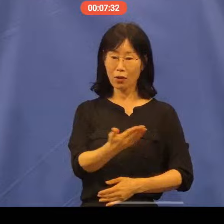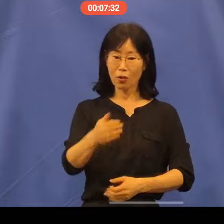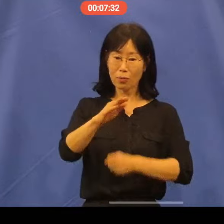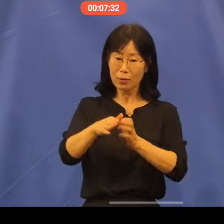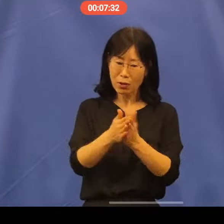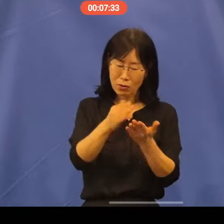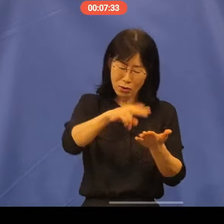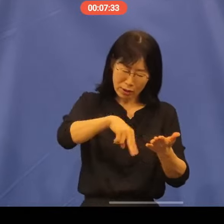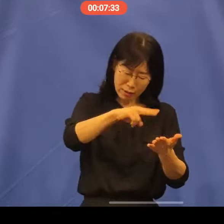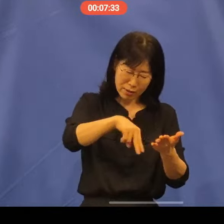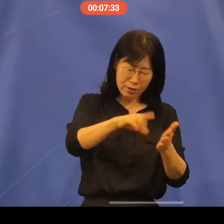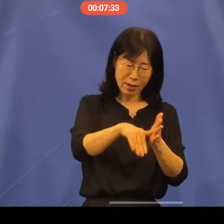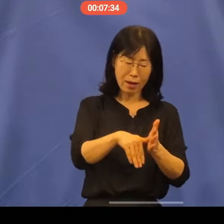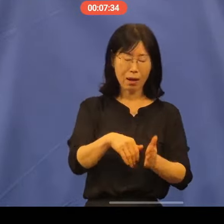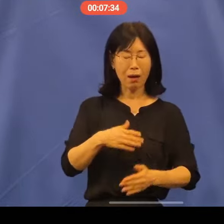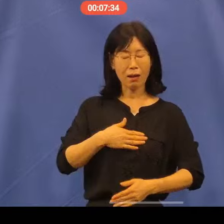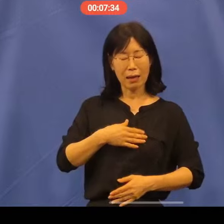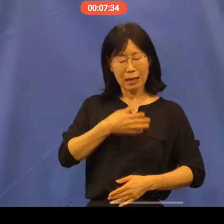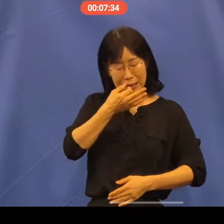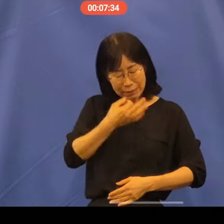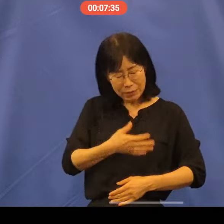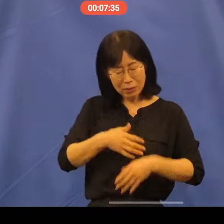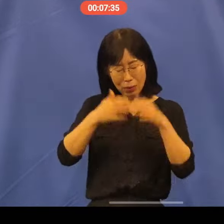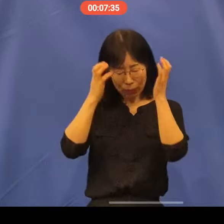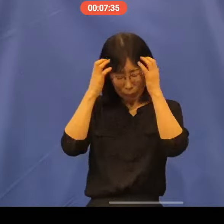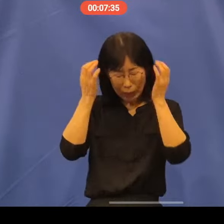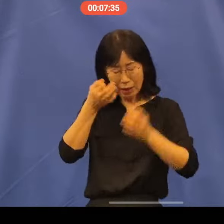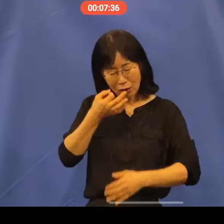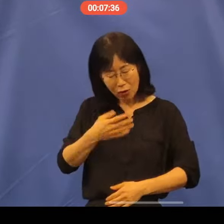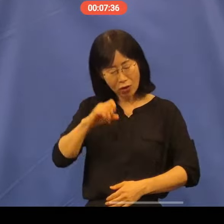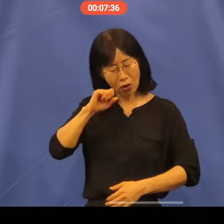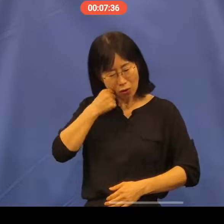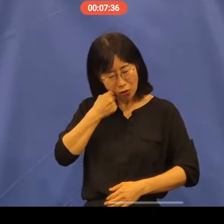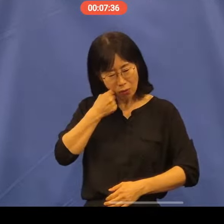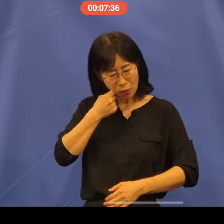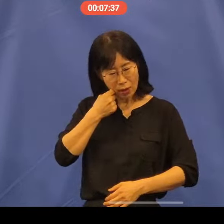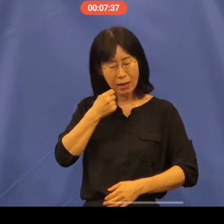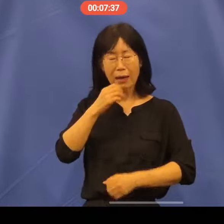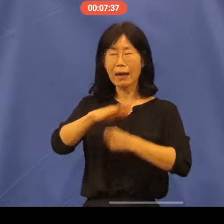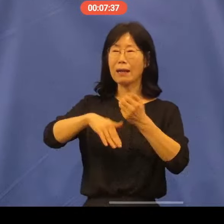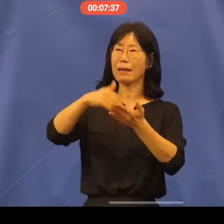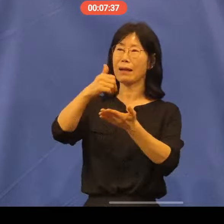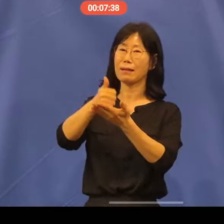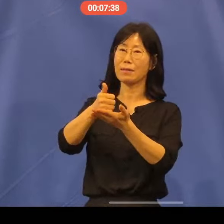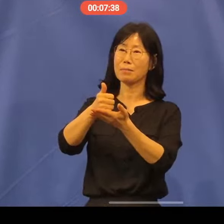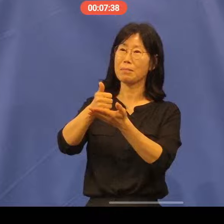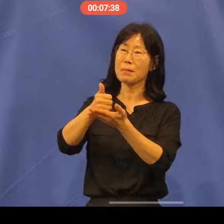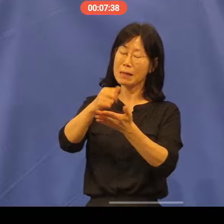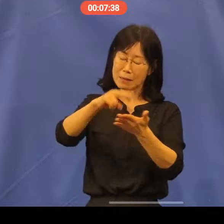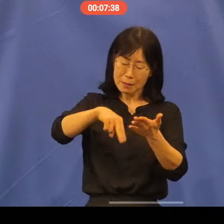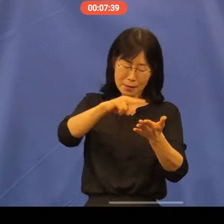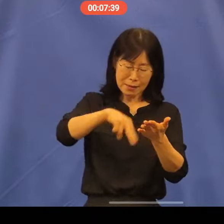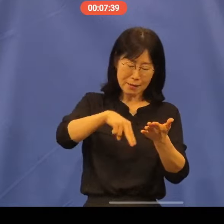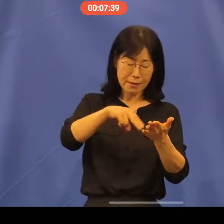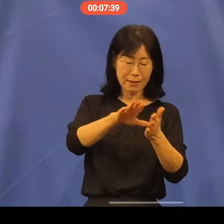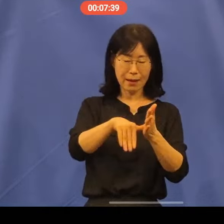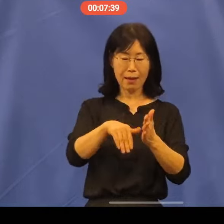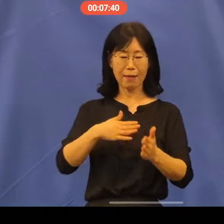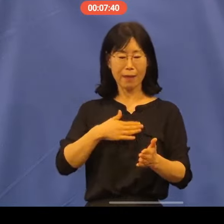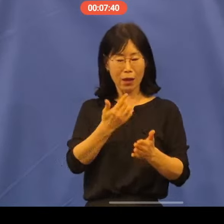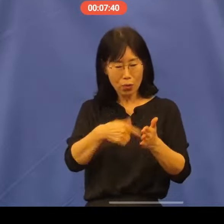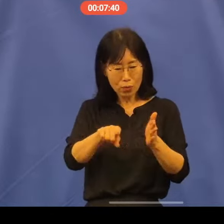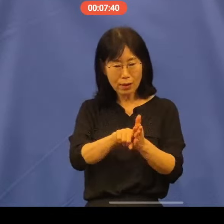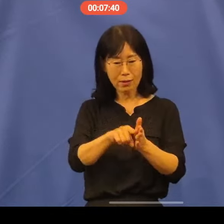힘들고 어려운데 주님 위로되는 말씀을 달라, 나 중심적으로 이걸 읽으면요 성경의 의도를 놓쳐버리는 거고 진정한 위로도